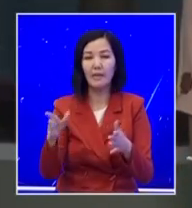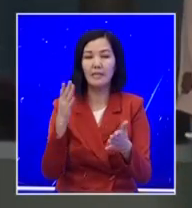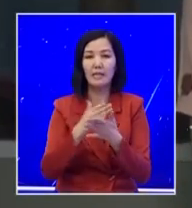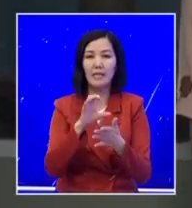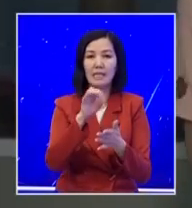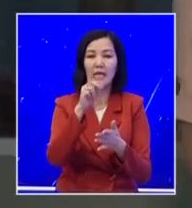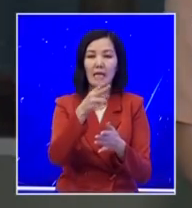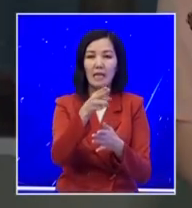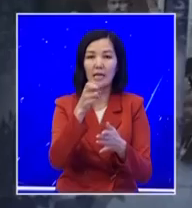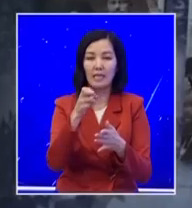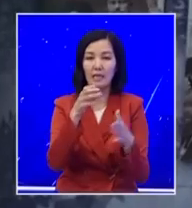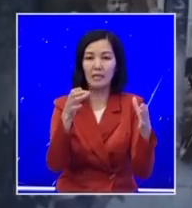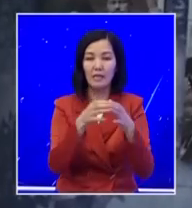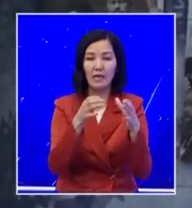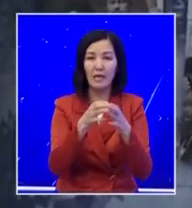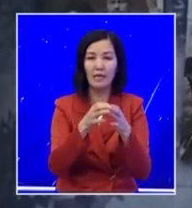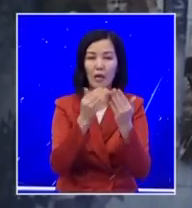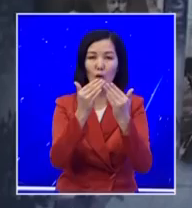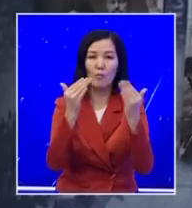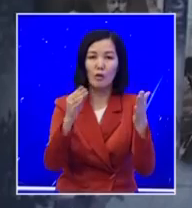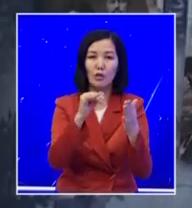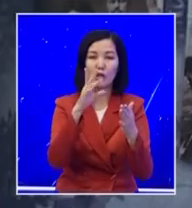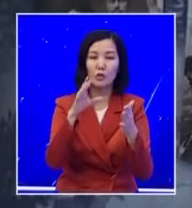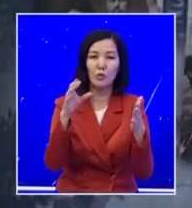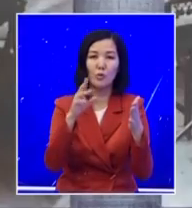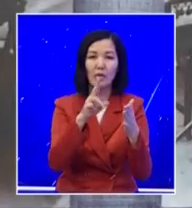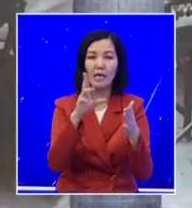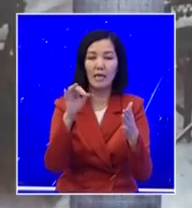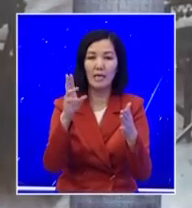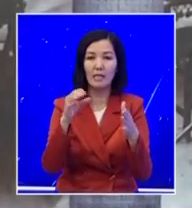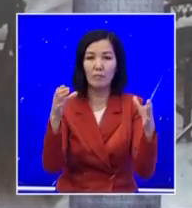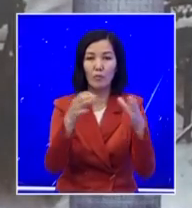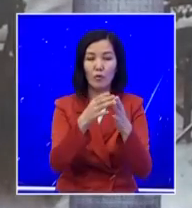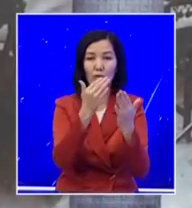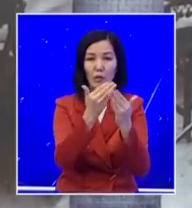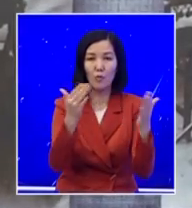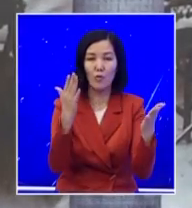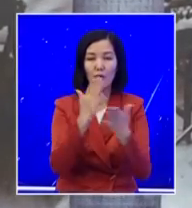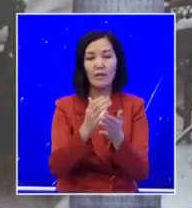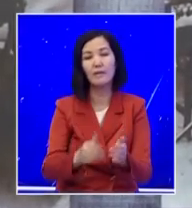тапсырмасымен атылған қазақ зиялылары жайында мұражайдың жетісу кеңес дәуірі кезеңі бөлімінде қойылған.